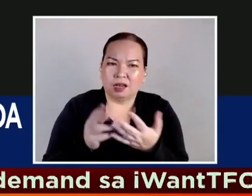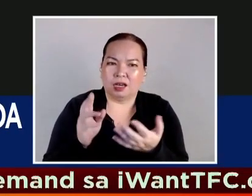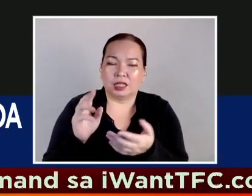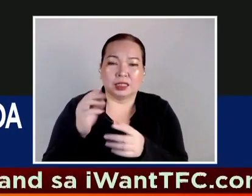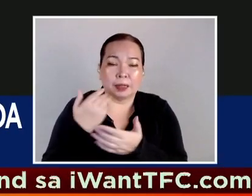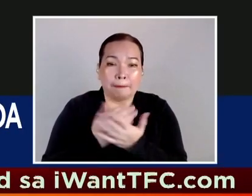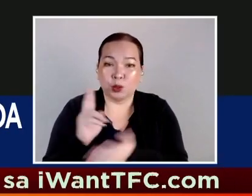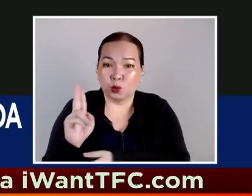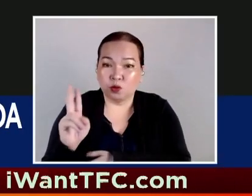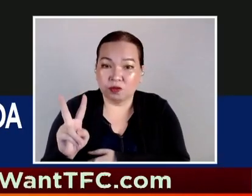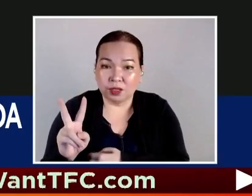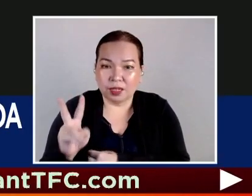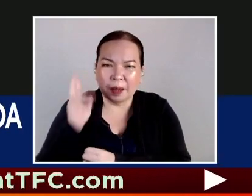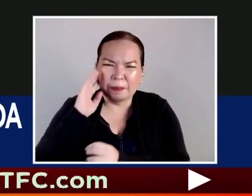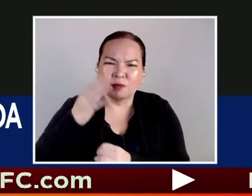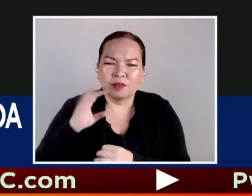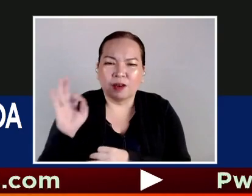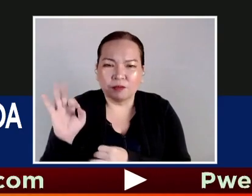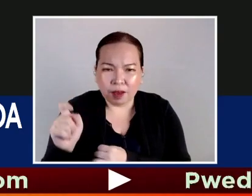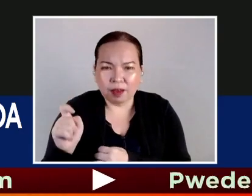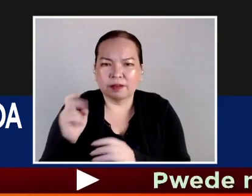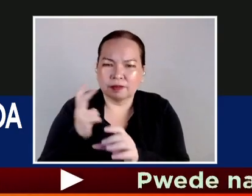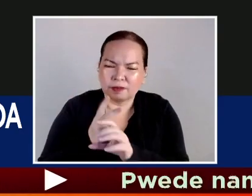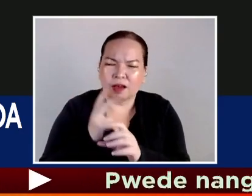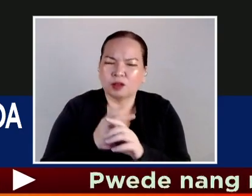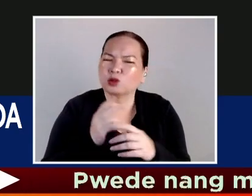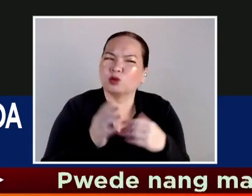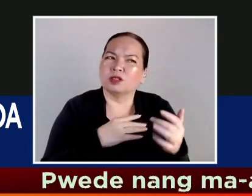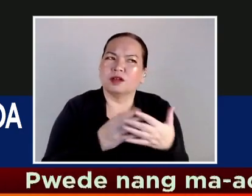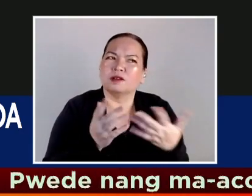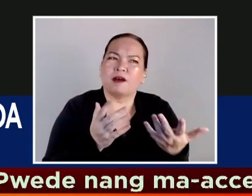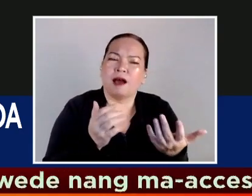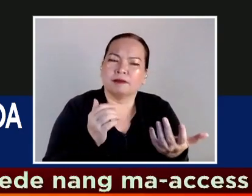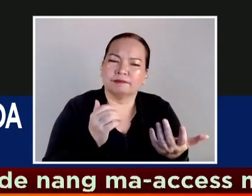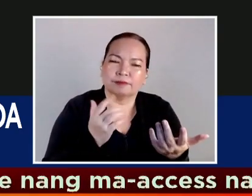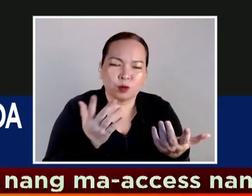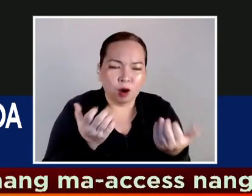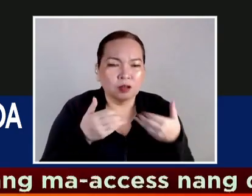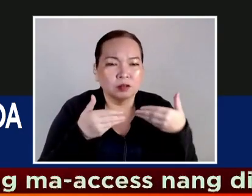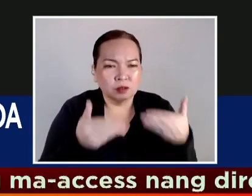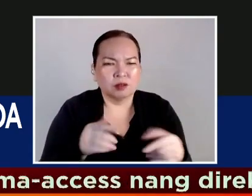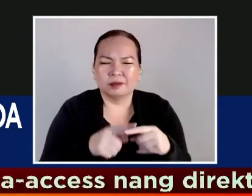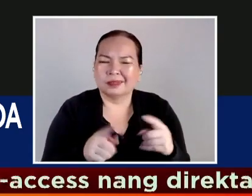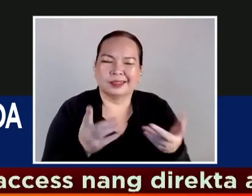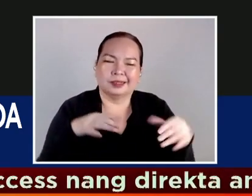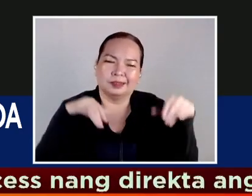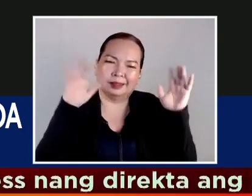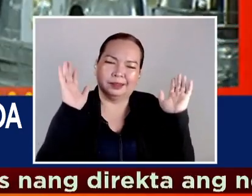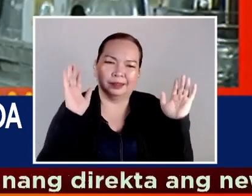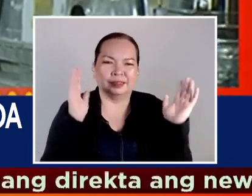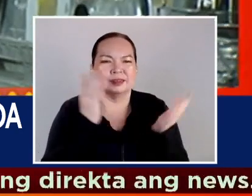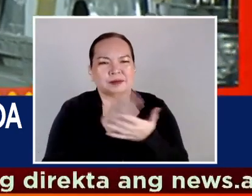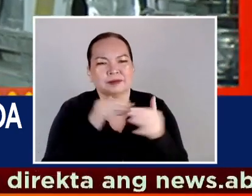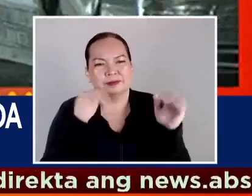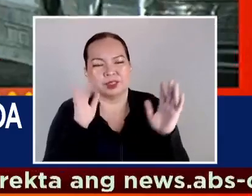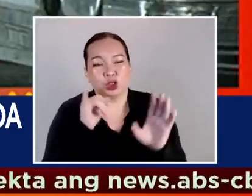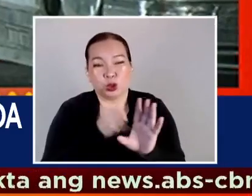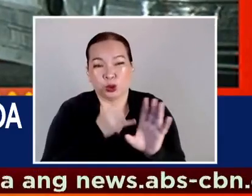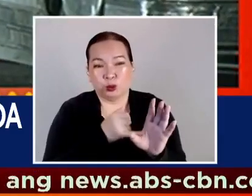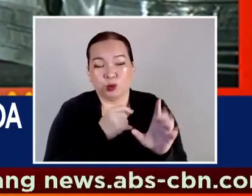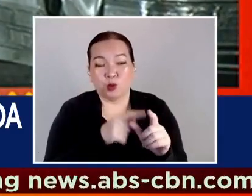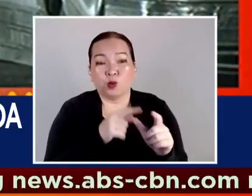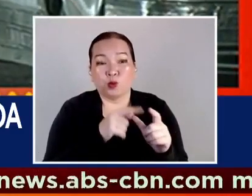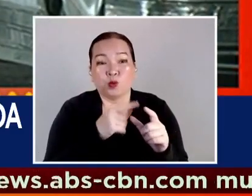Kaya hindi man nila gustuhin, talagang hindi nila pinapibiyahin muna yung kanilang mga jeep dahil pagdating naman ng gabi rin